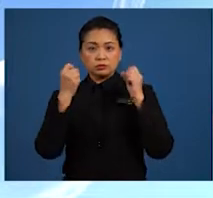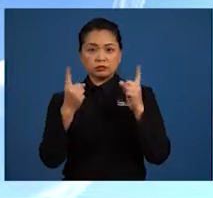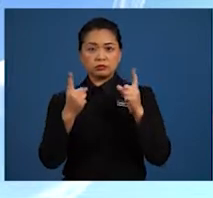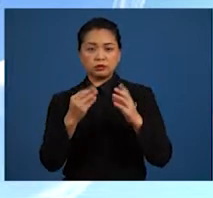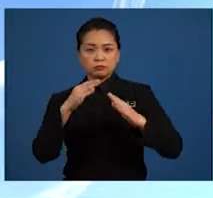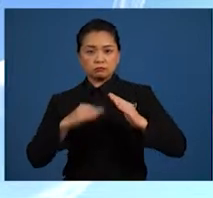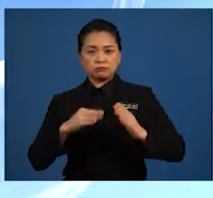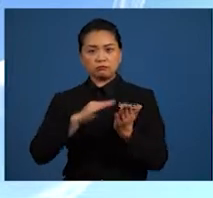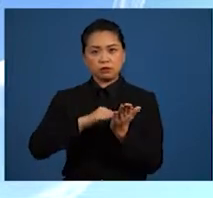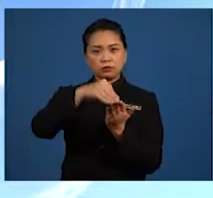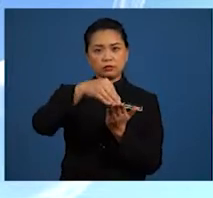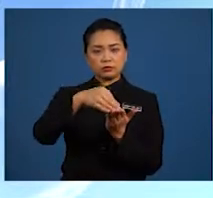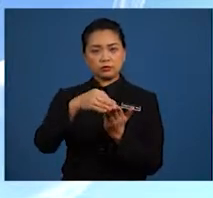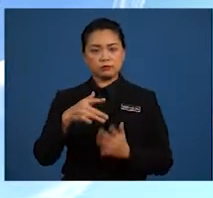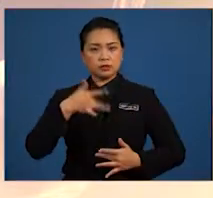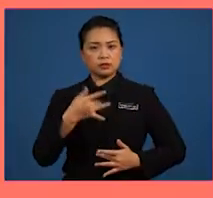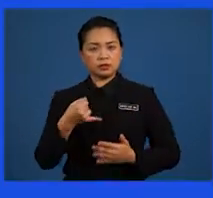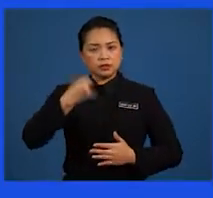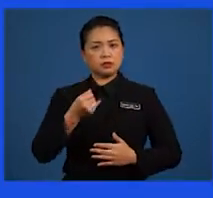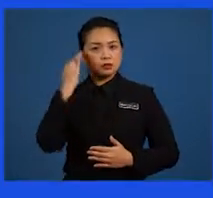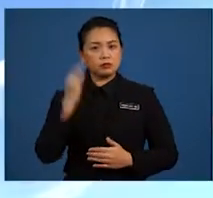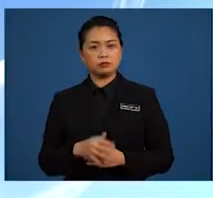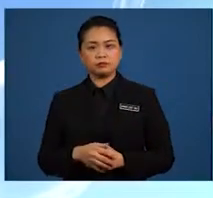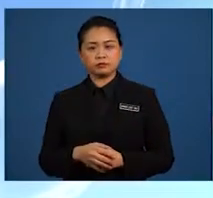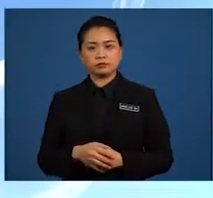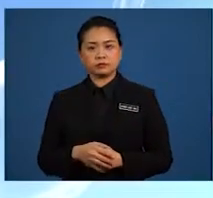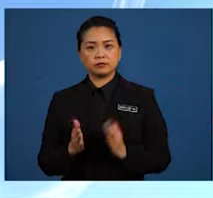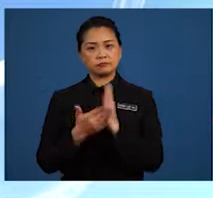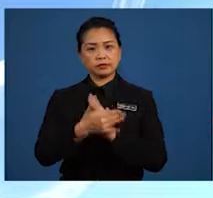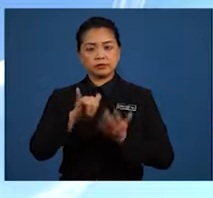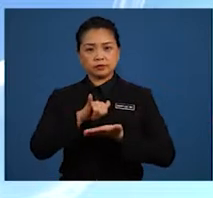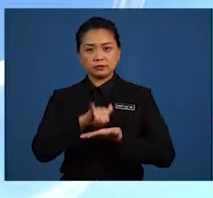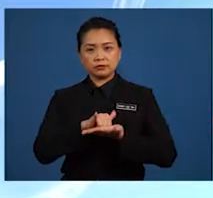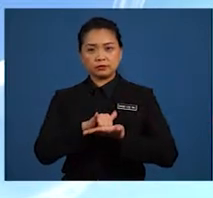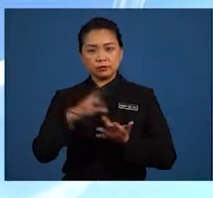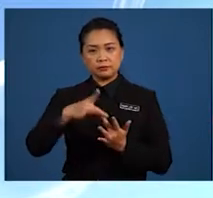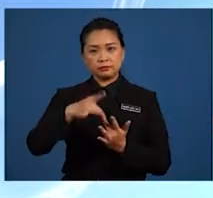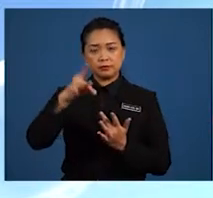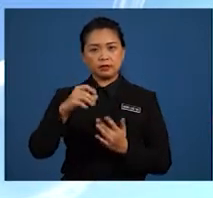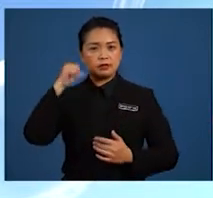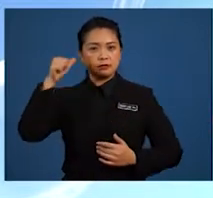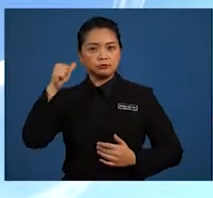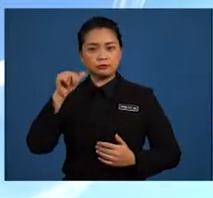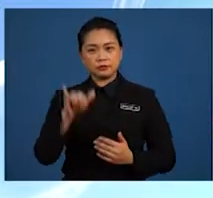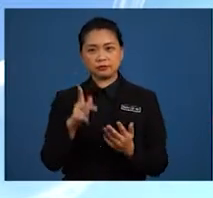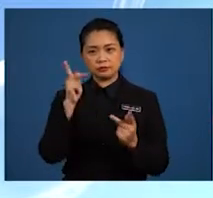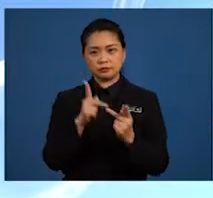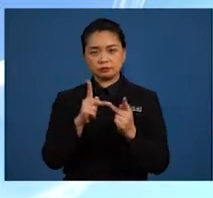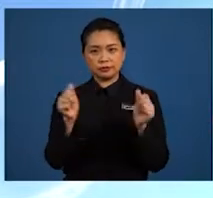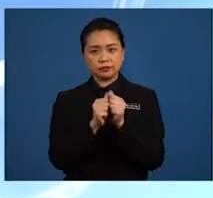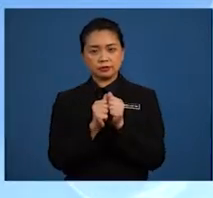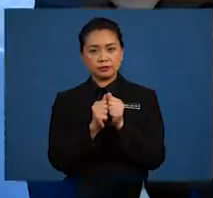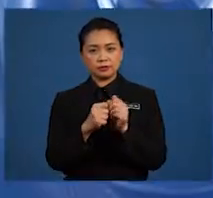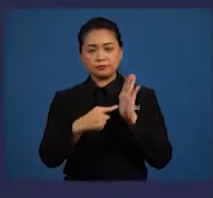membangkitkan perasaan ingin tahu kalau ayam oleh itu Pemilihan audio yang sesuai dengan